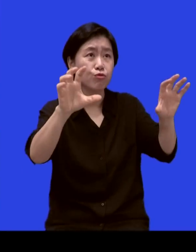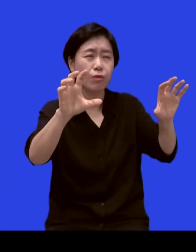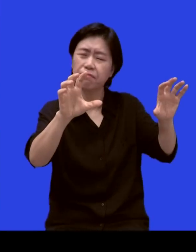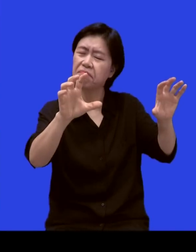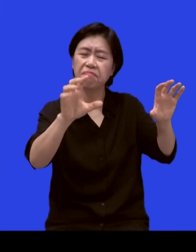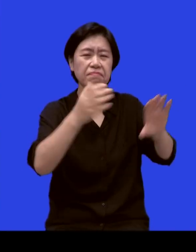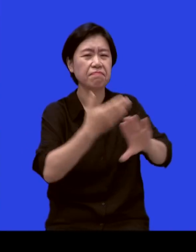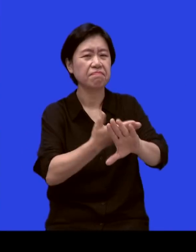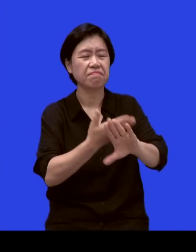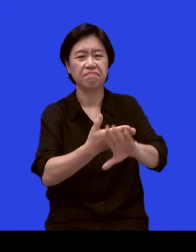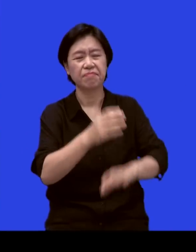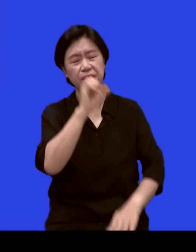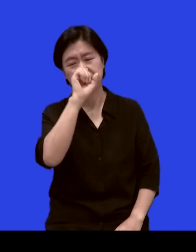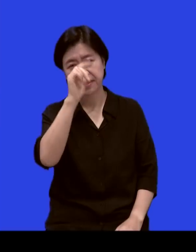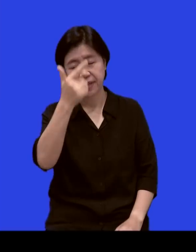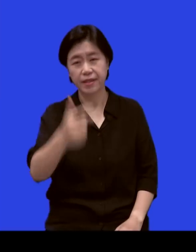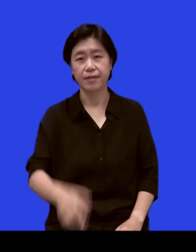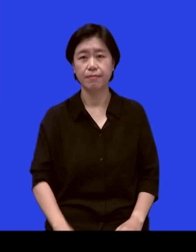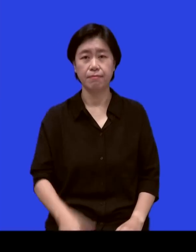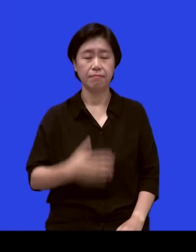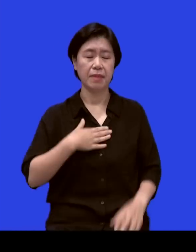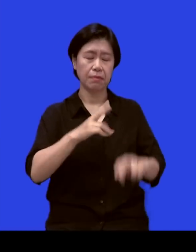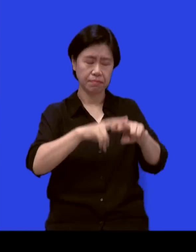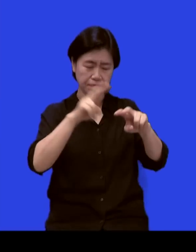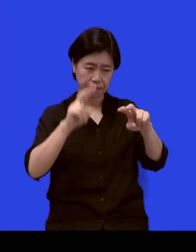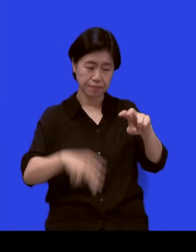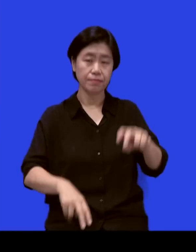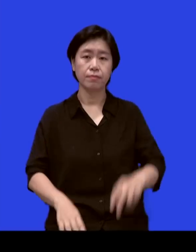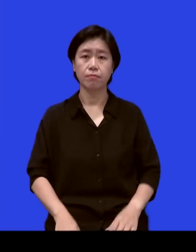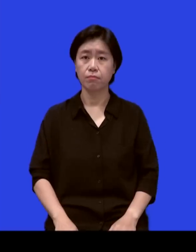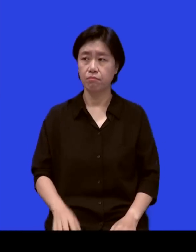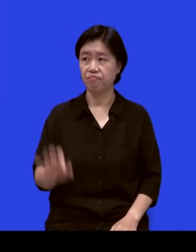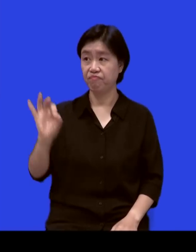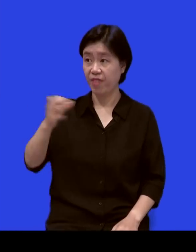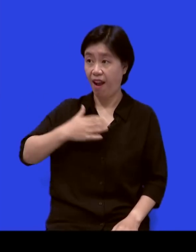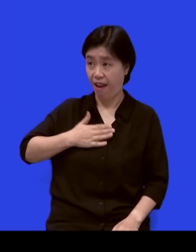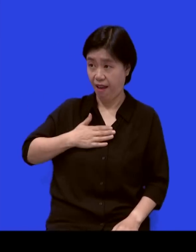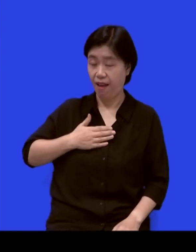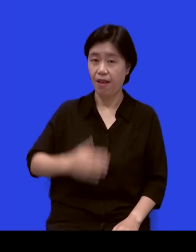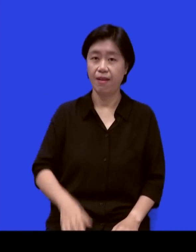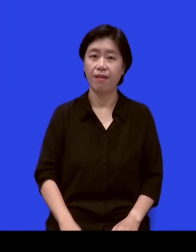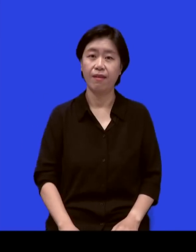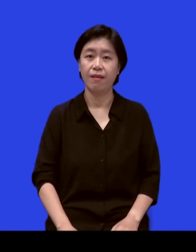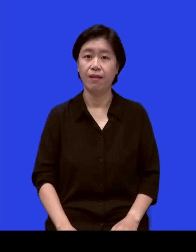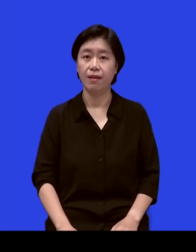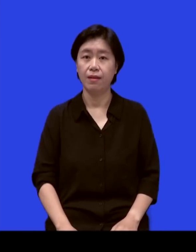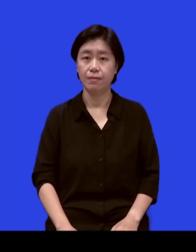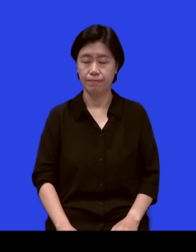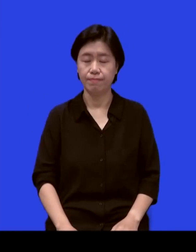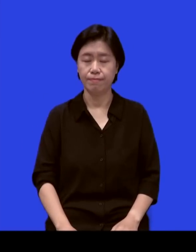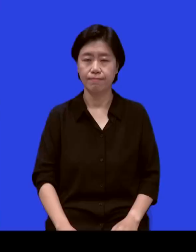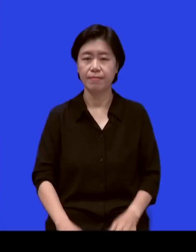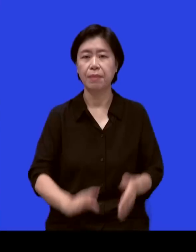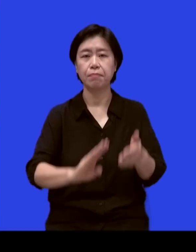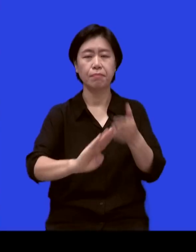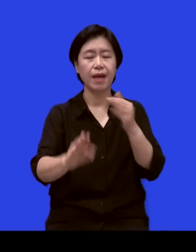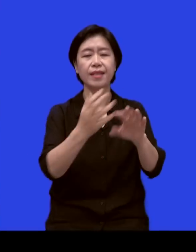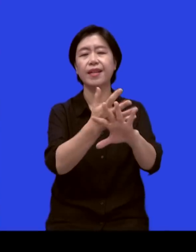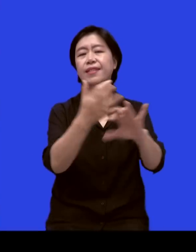그만두겠다고. 그랬더니 기다렸다는 듯이 뭐 알겠다. 그리고 나서 이제 다른 분이 대체가 된